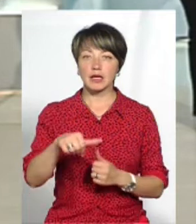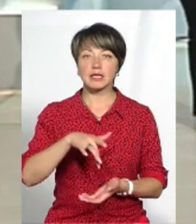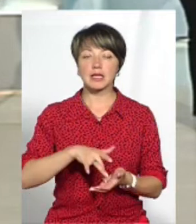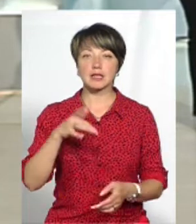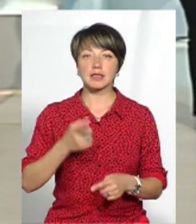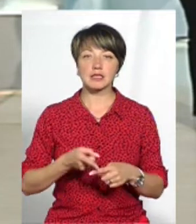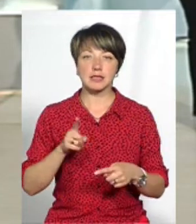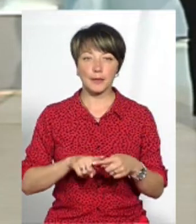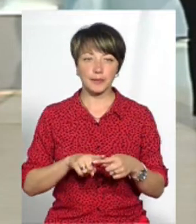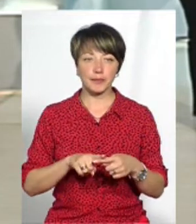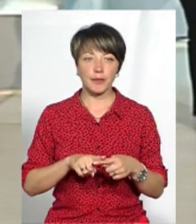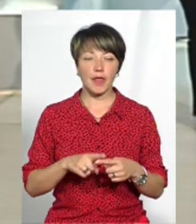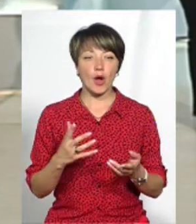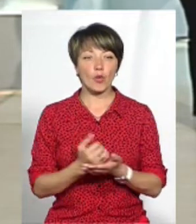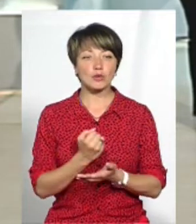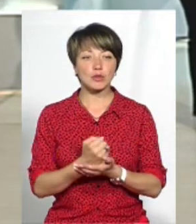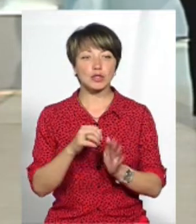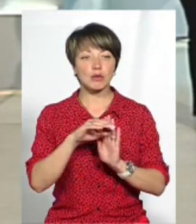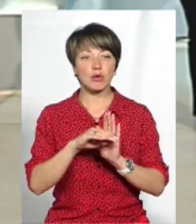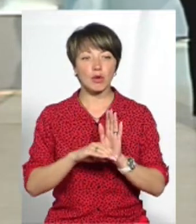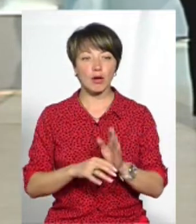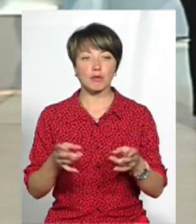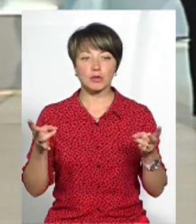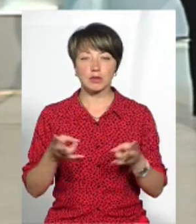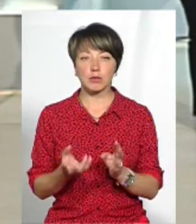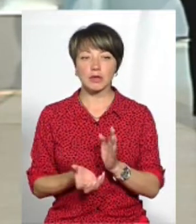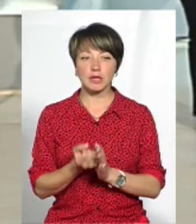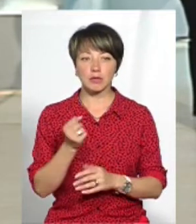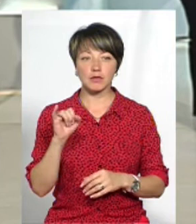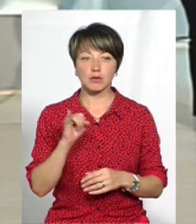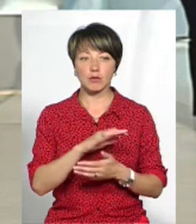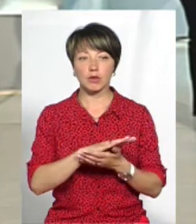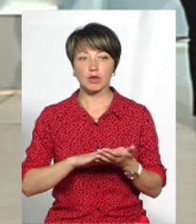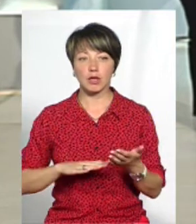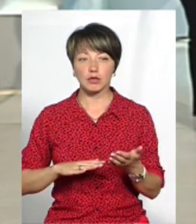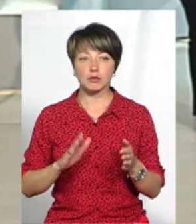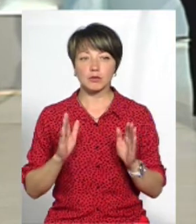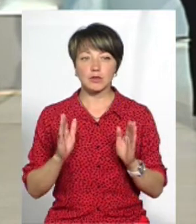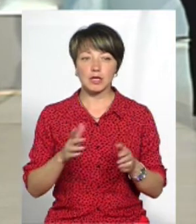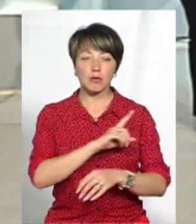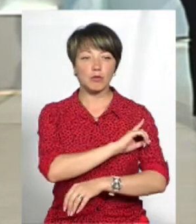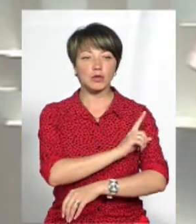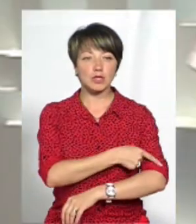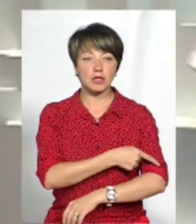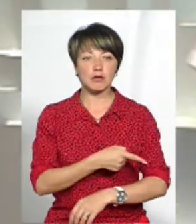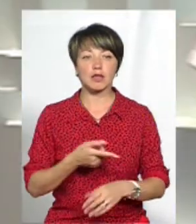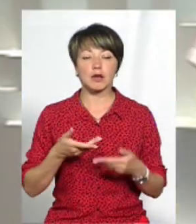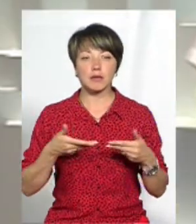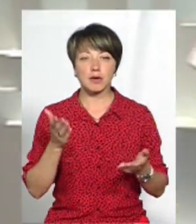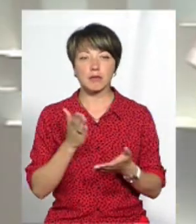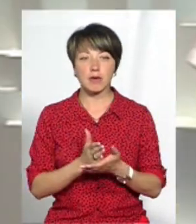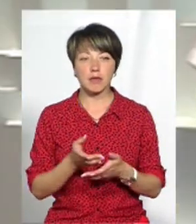Децентралізація – це успішна програма, яку потрібно підтримувати і в подальшому тільки посилювати. Чому? Тому що ми маємо